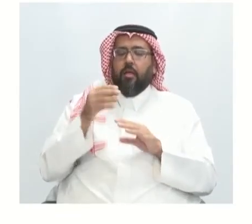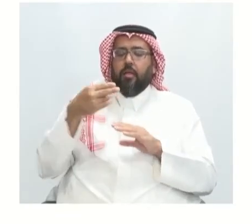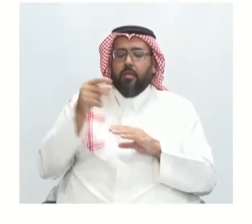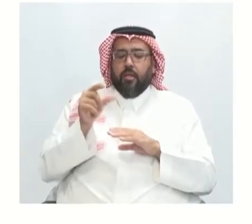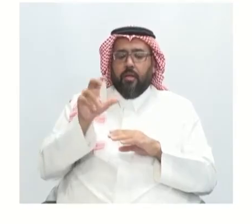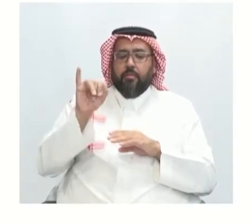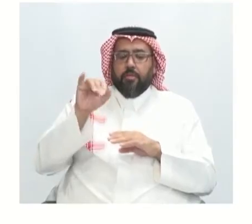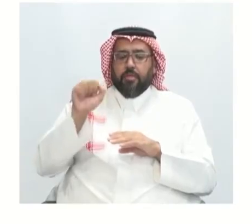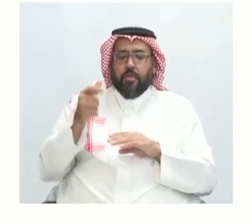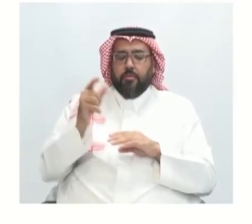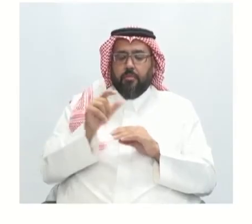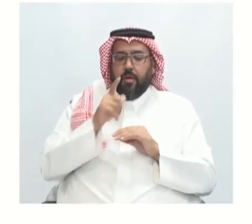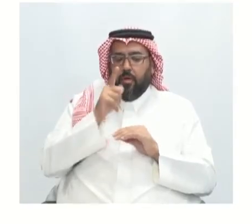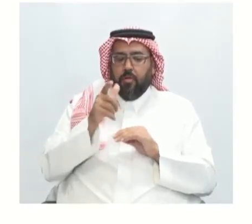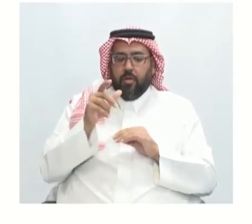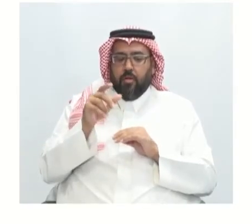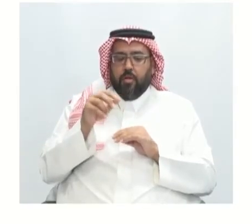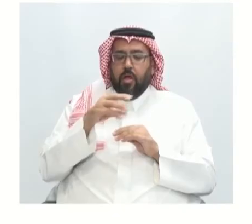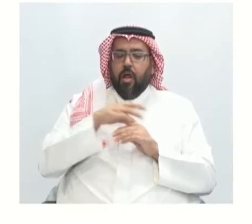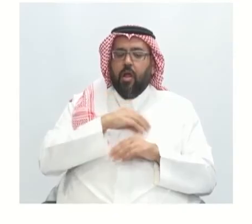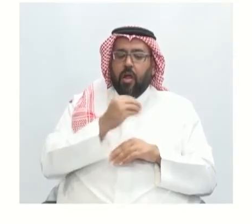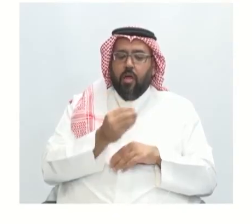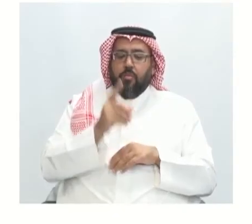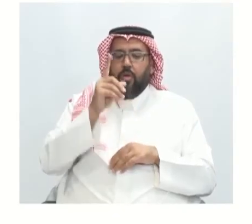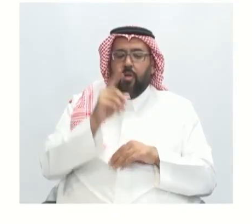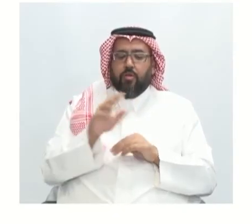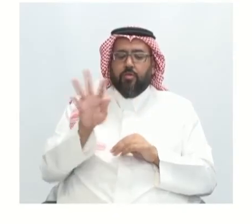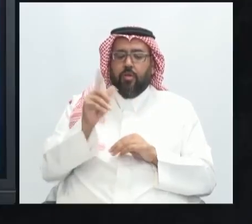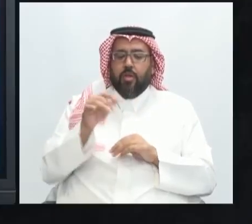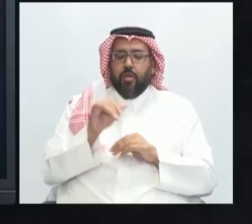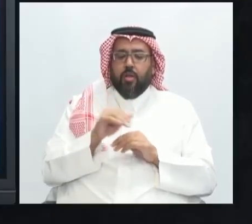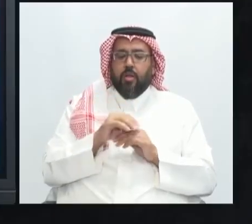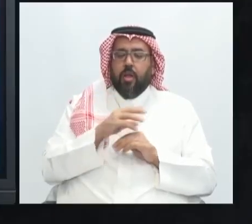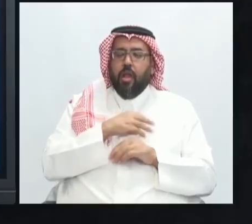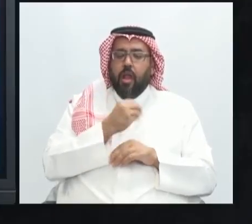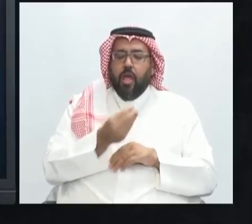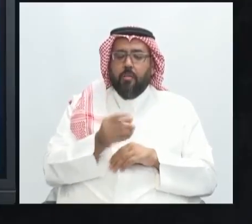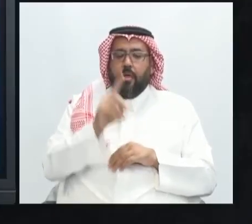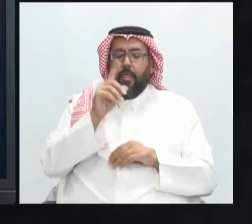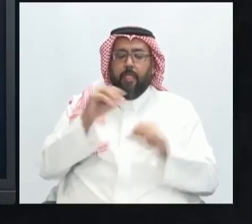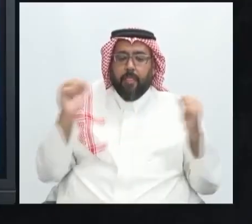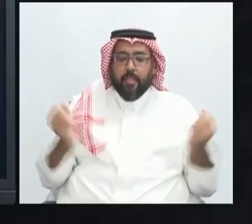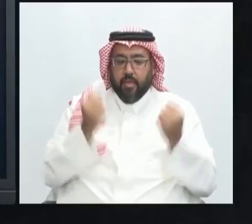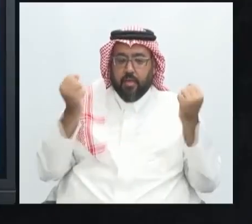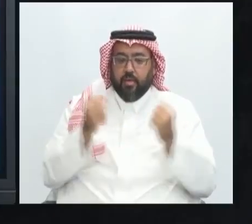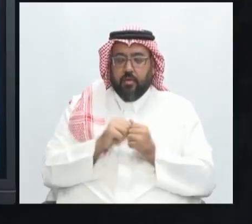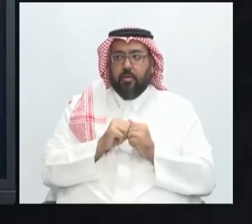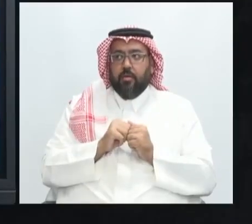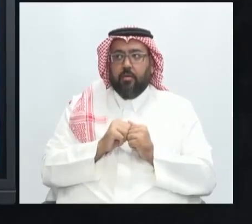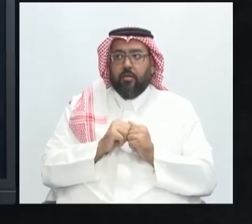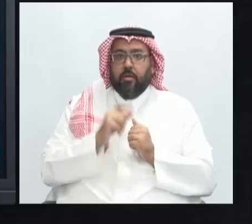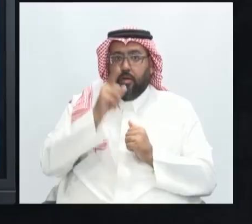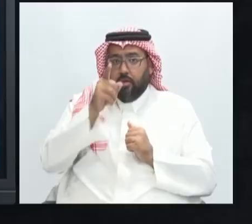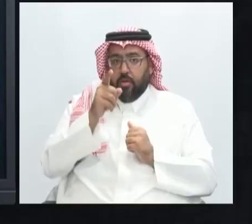مستفيدا من قول شريح رحمه الله هذا هذا النشاط وابنائي وبناتي